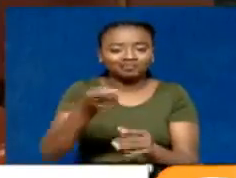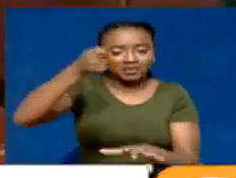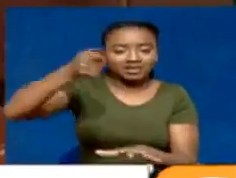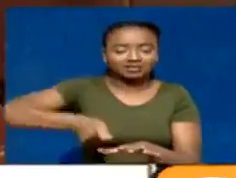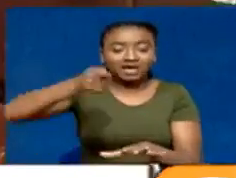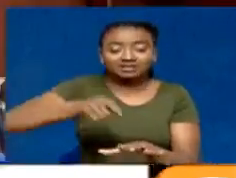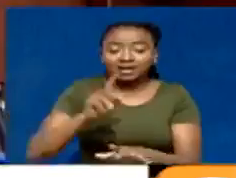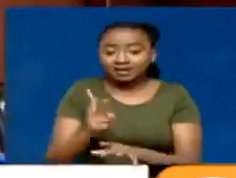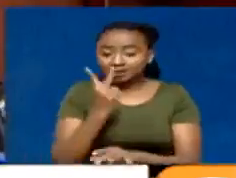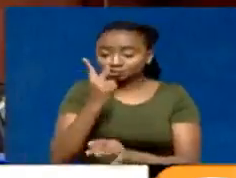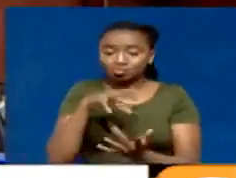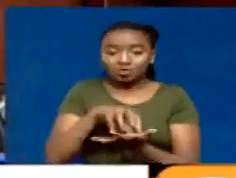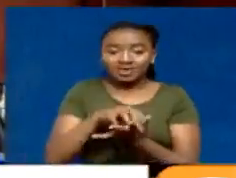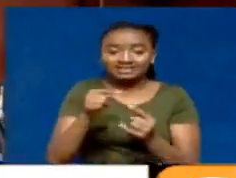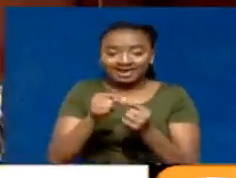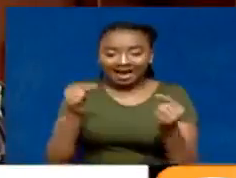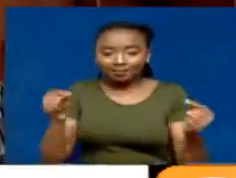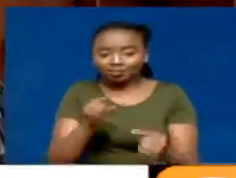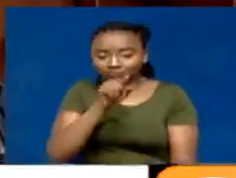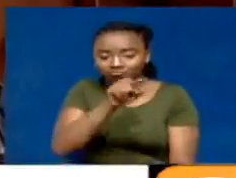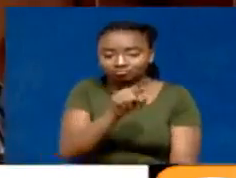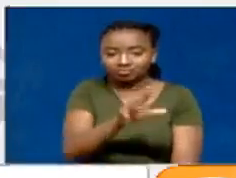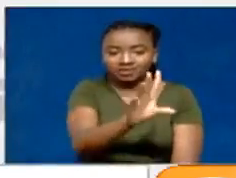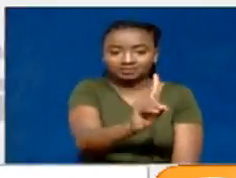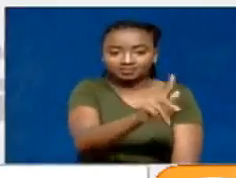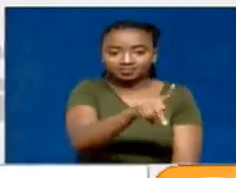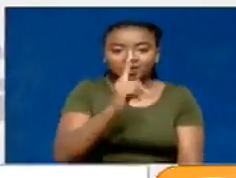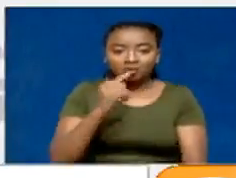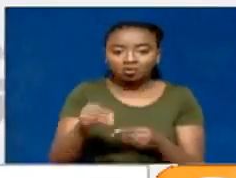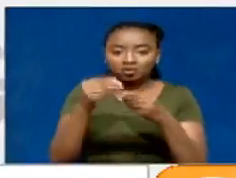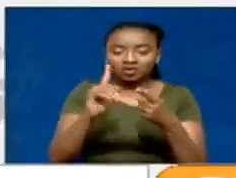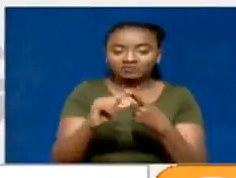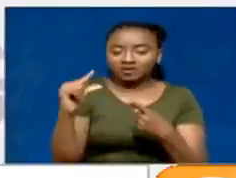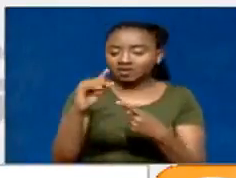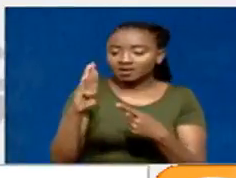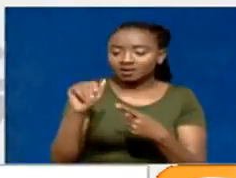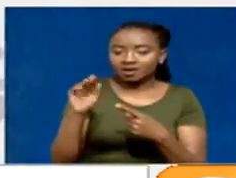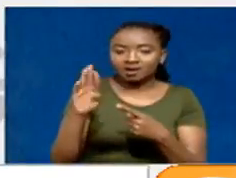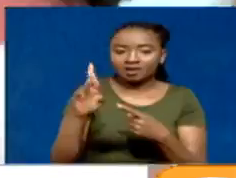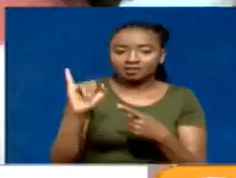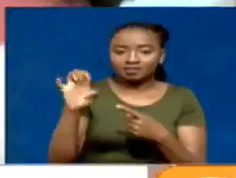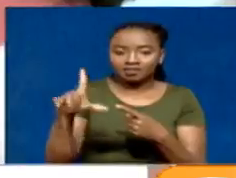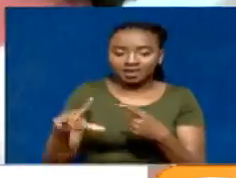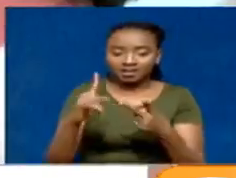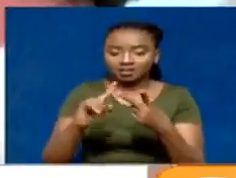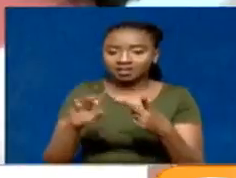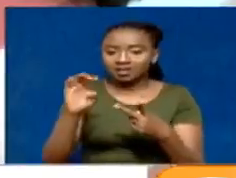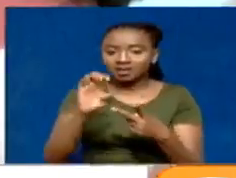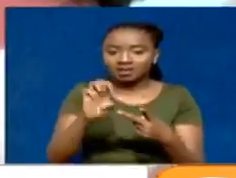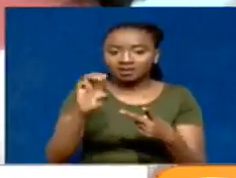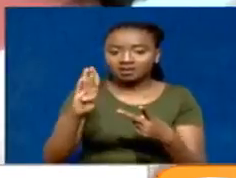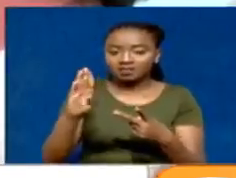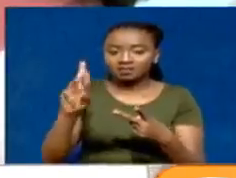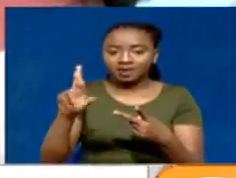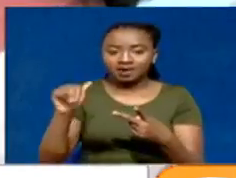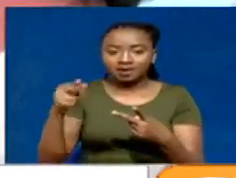kuamuliwa. Kesi hizo mbili dhidi ya DPP zilizowasilishwa na Gabriel Hannah Van Straten na Ibrahim Ndungu Ndirango mbele